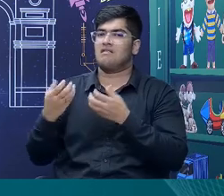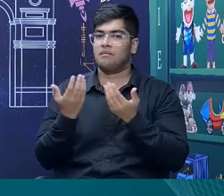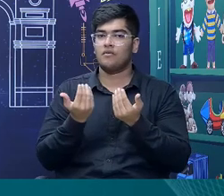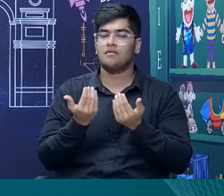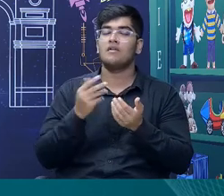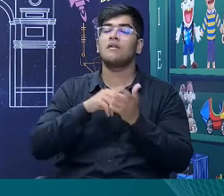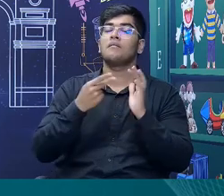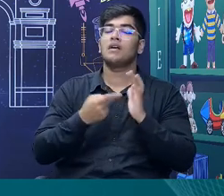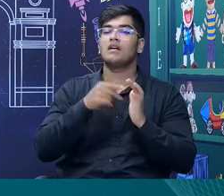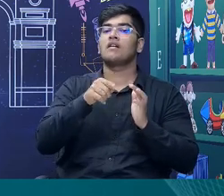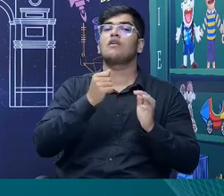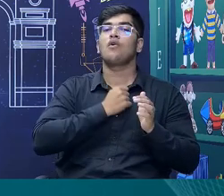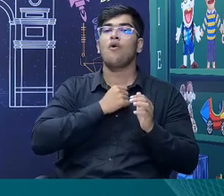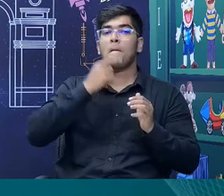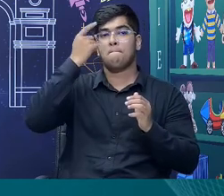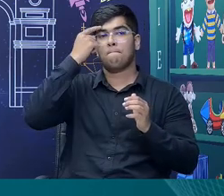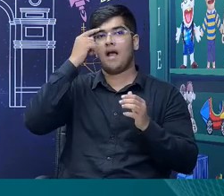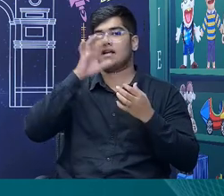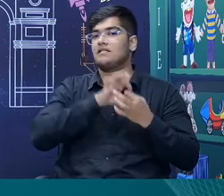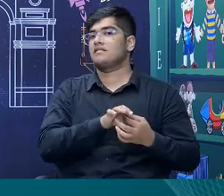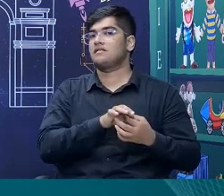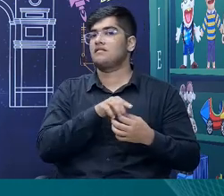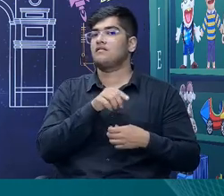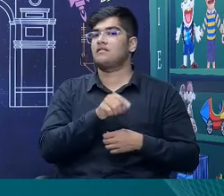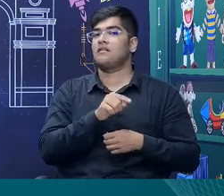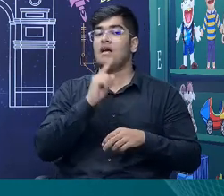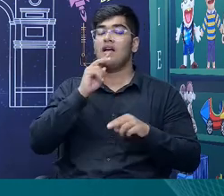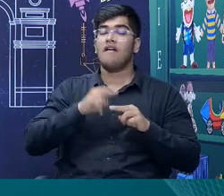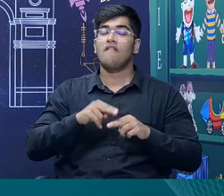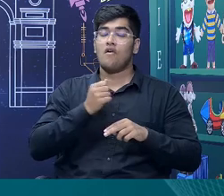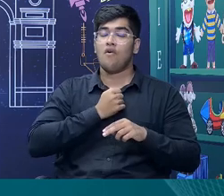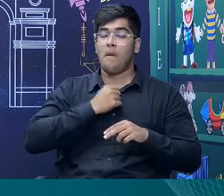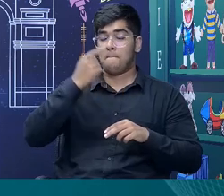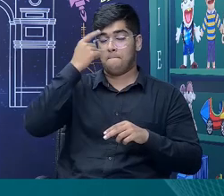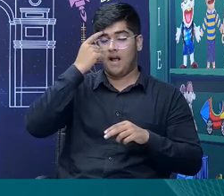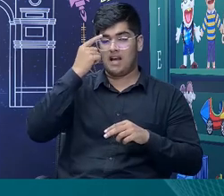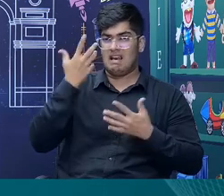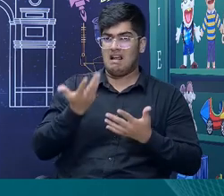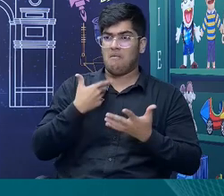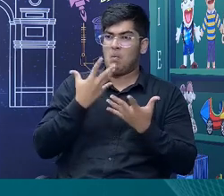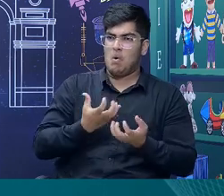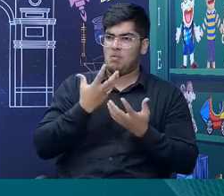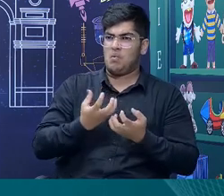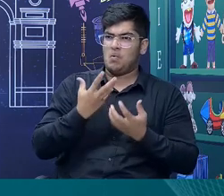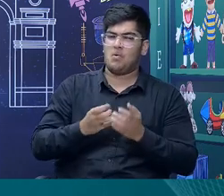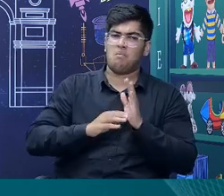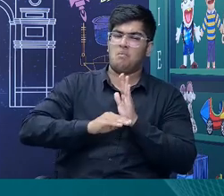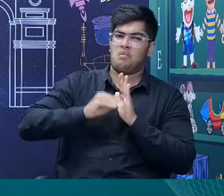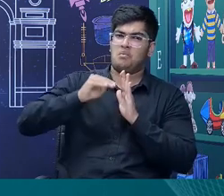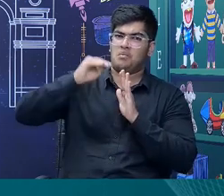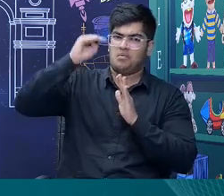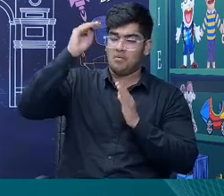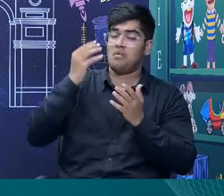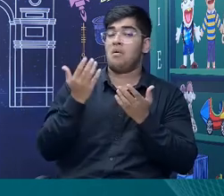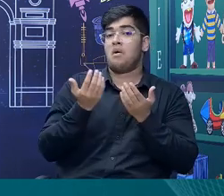डिजायर और वांडरिंग मन को रिप्रेजेंट करता है अगर हमारी डिजायर बढ़नी जाए बढ़नी जाए इच्छाएं बढ़नी जाए